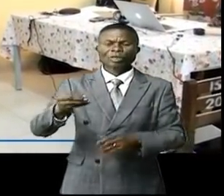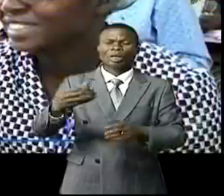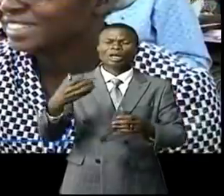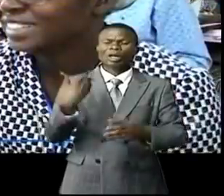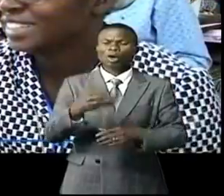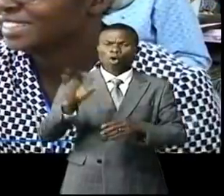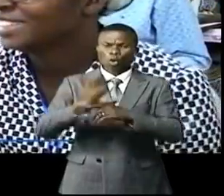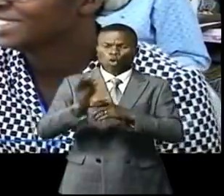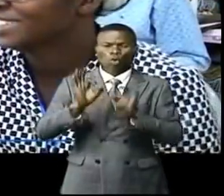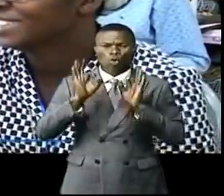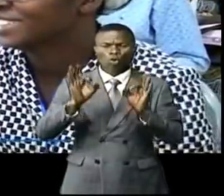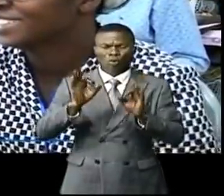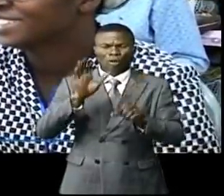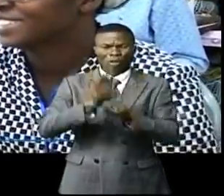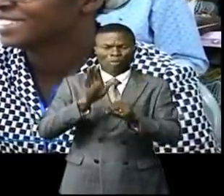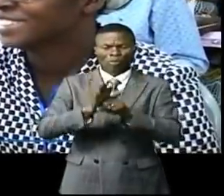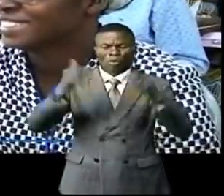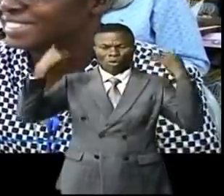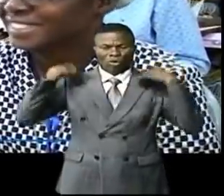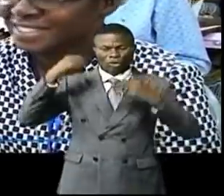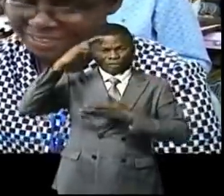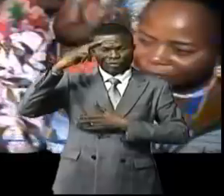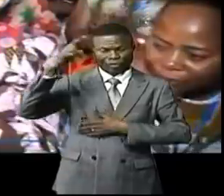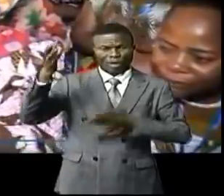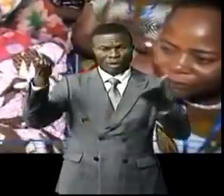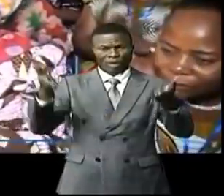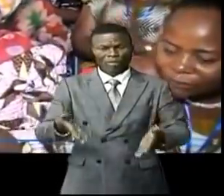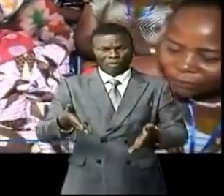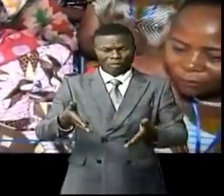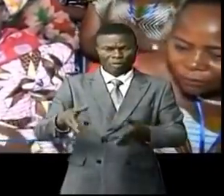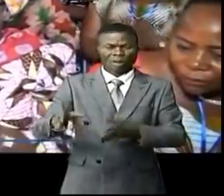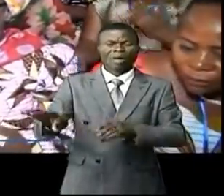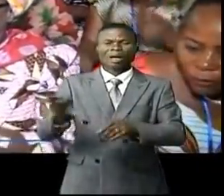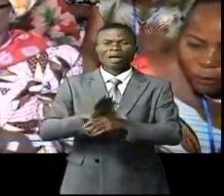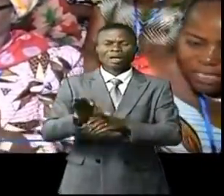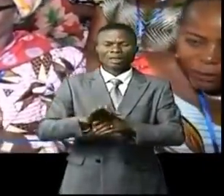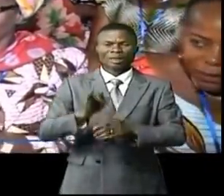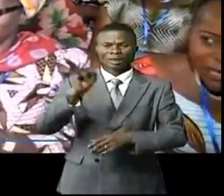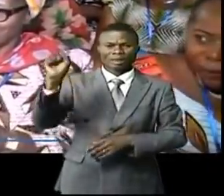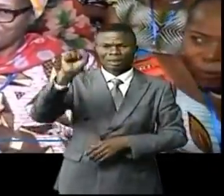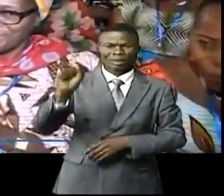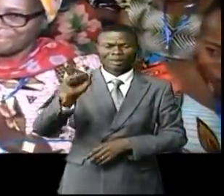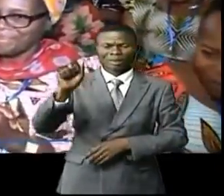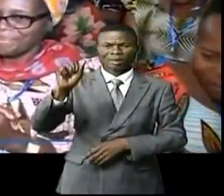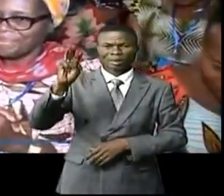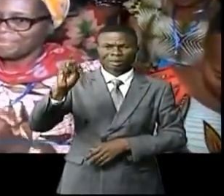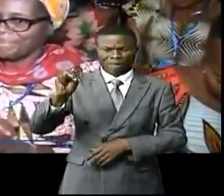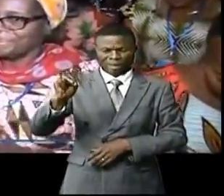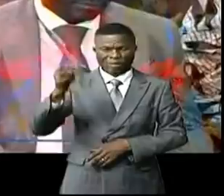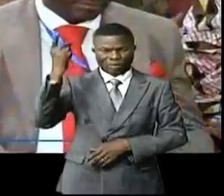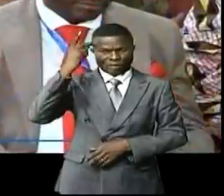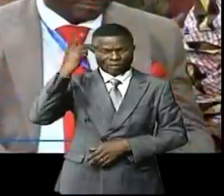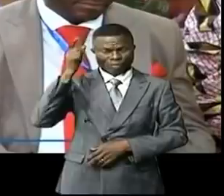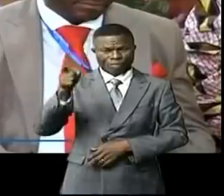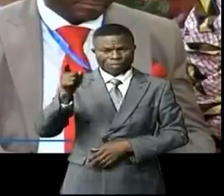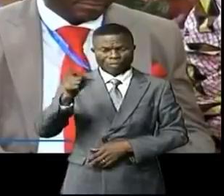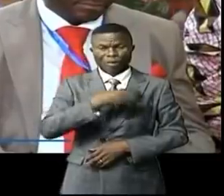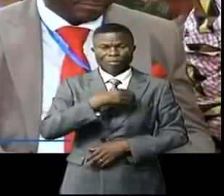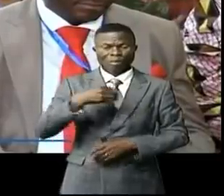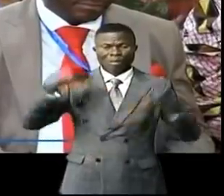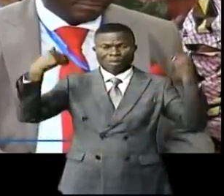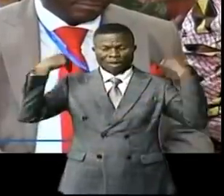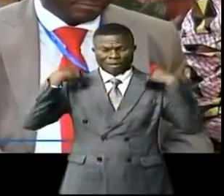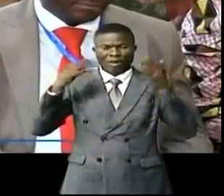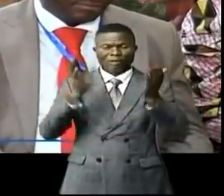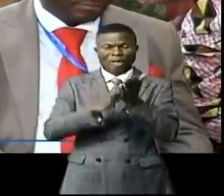aux différents membres des corps académiques présents au sein de l'ISAM Kinshasa. La directrice générale de l'ISAM, Florence